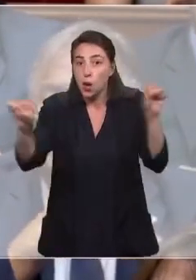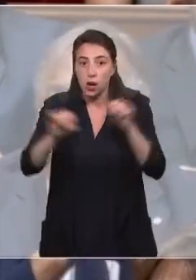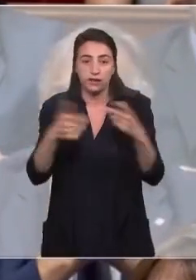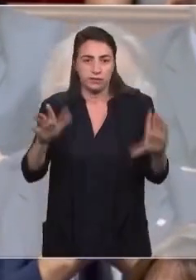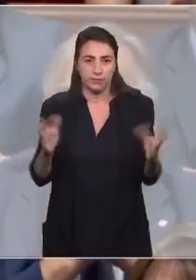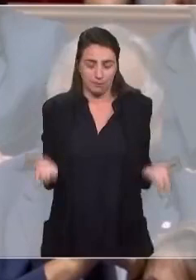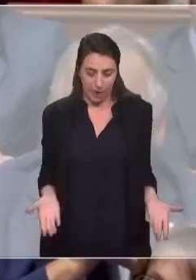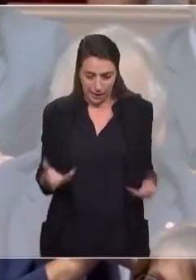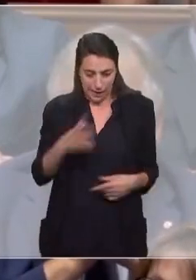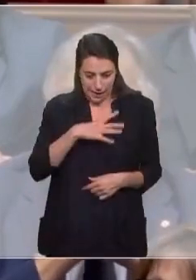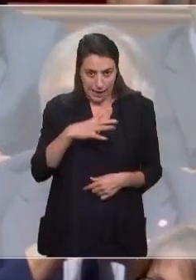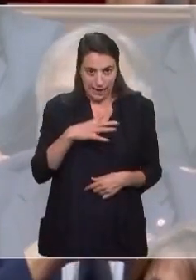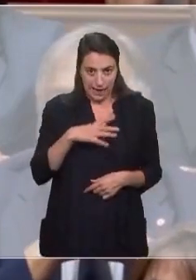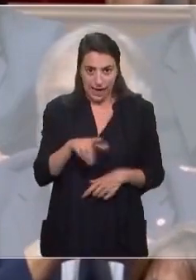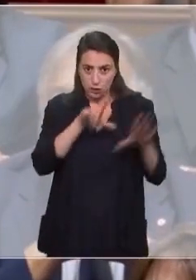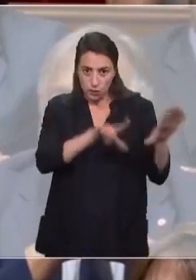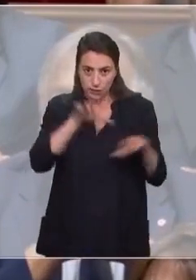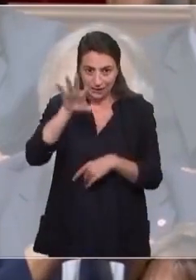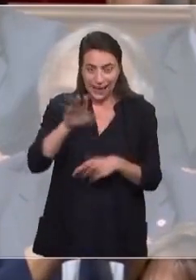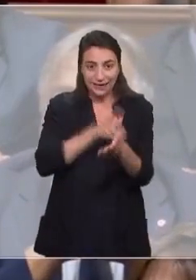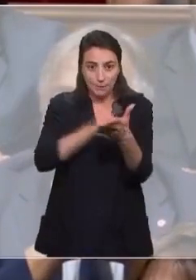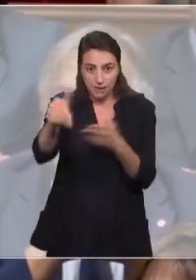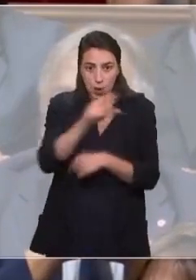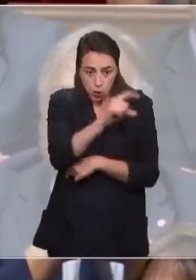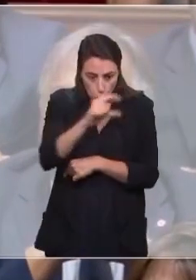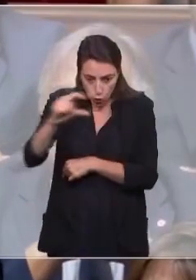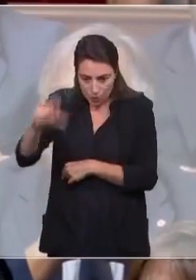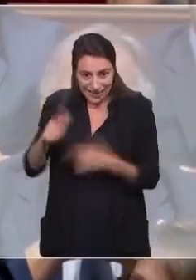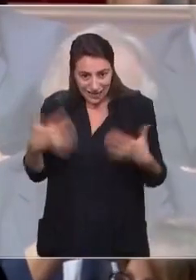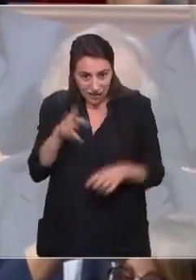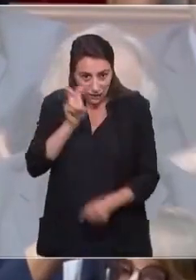75 millions de doses. Alors je vous pose la question, Madame la Ministre, quel est l'état de notre stock ?